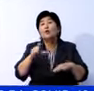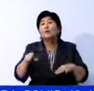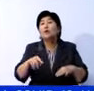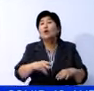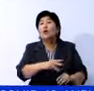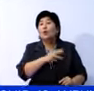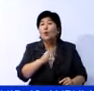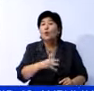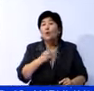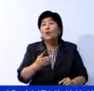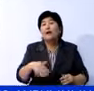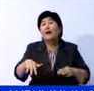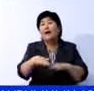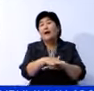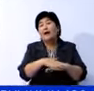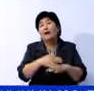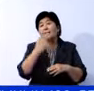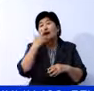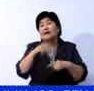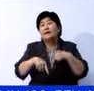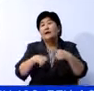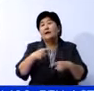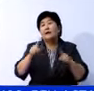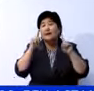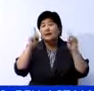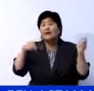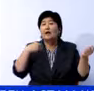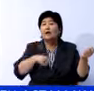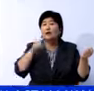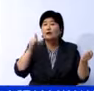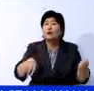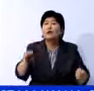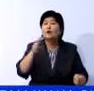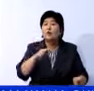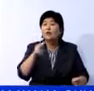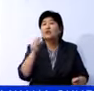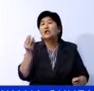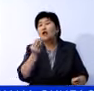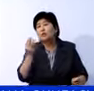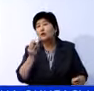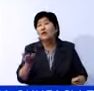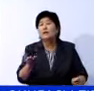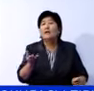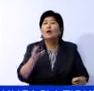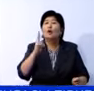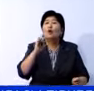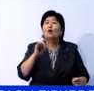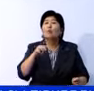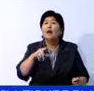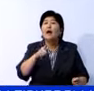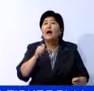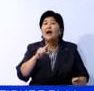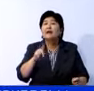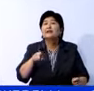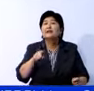көңіліне халқымыздың дәулескер күйшілері, Құрақтың Досжаны, Шал Мырзаның күйлерін, Құрманғазы